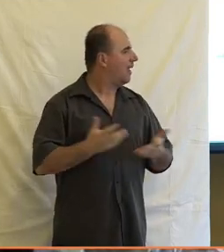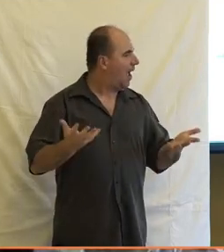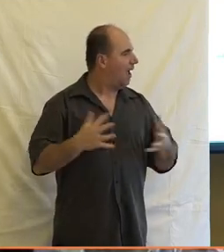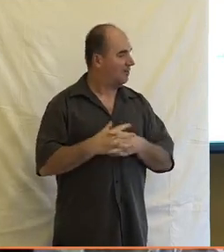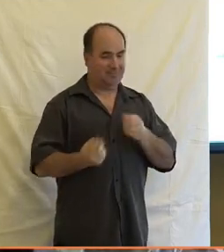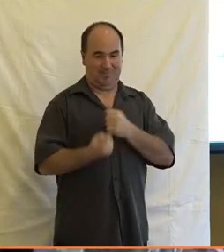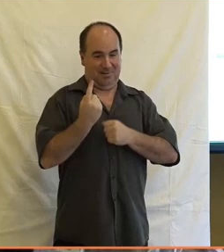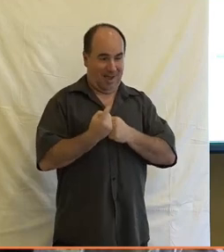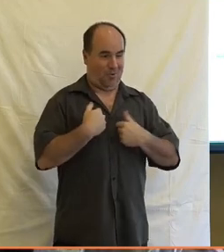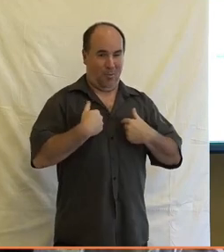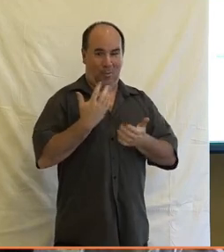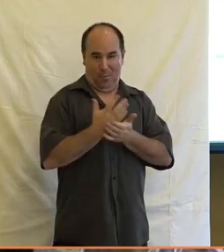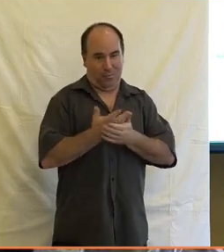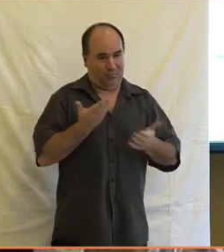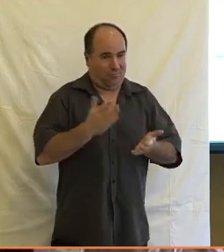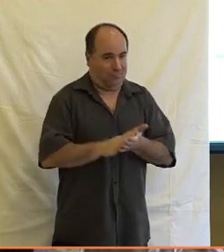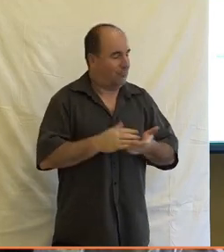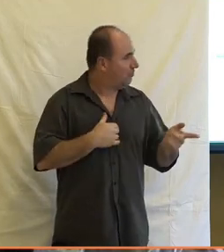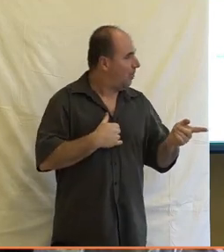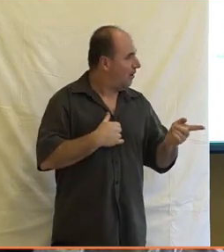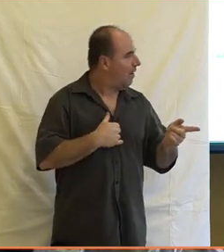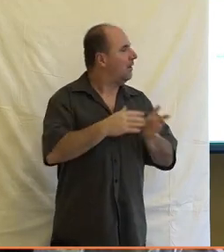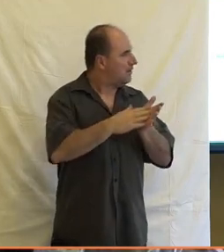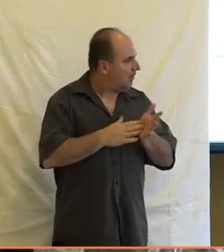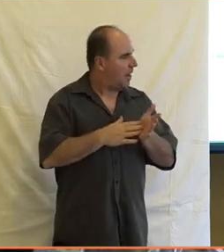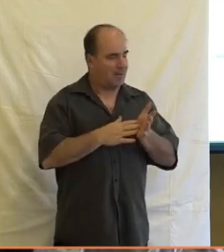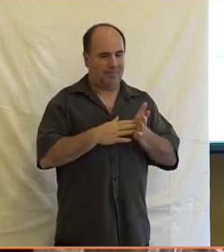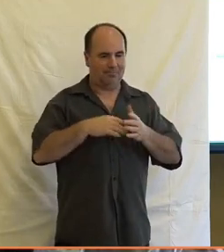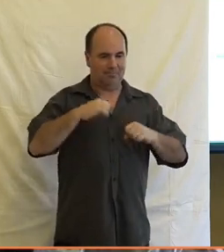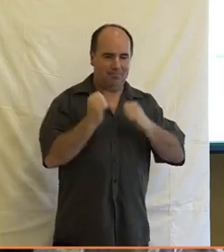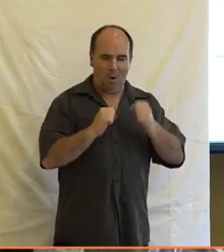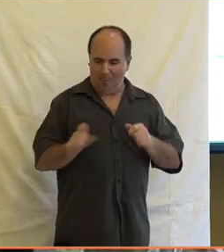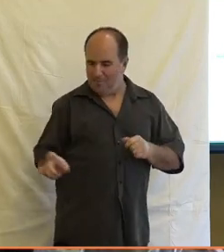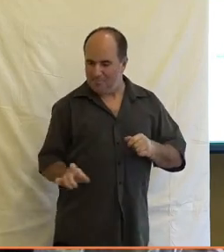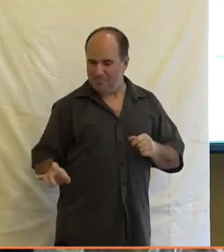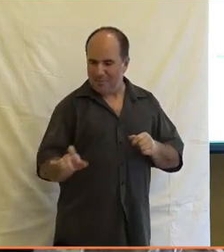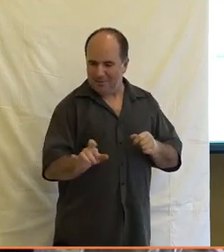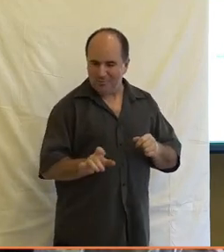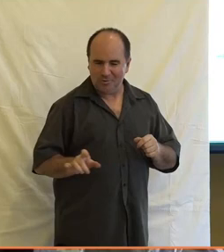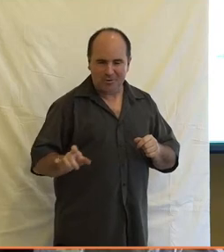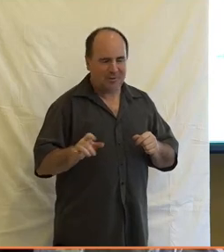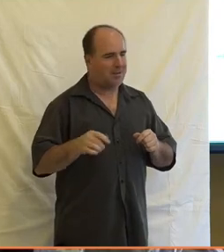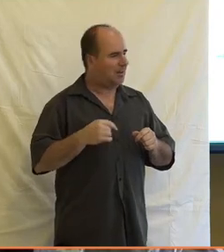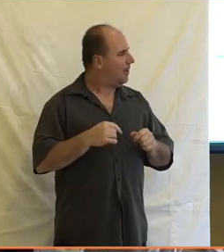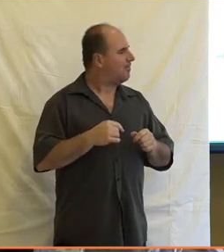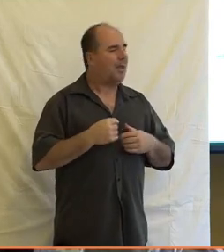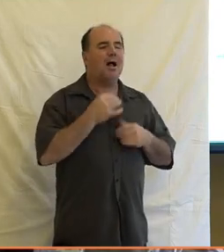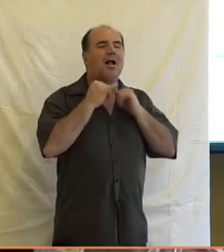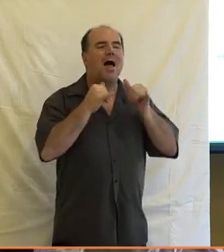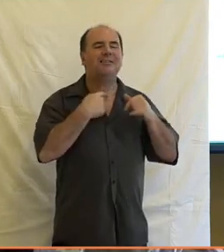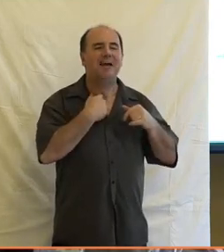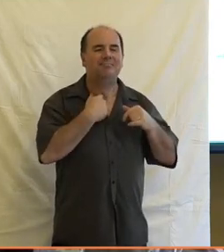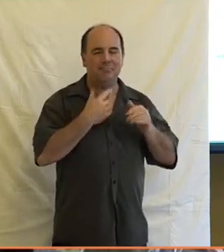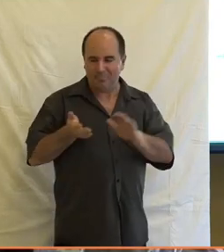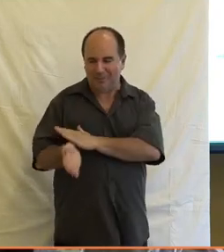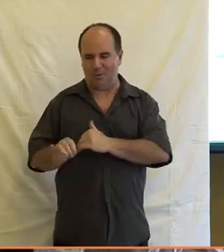jsem dokázala pohybovat kurzorem myši. Už se nepamatuju přesně, co všechno ty povely uměly, ale vlastně byl